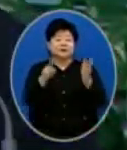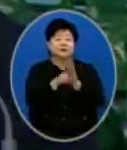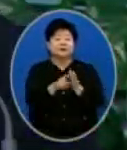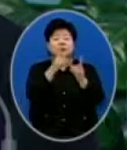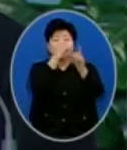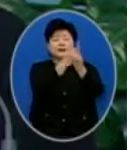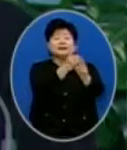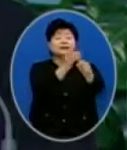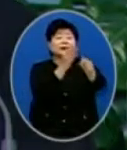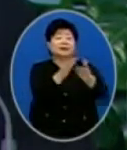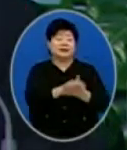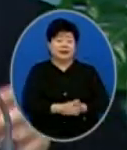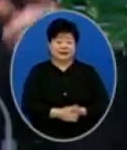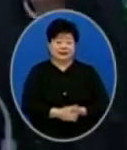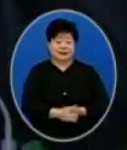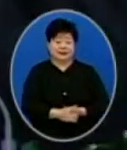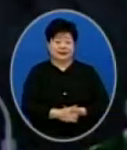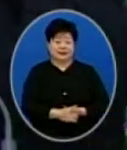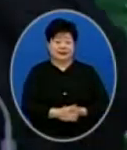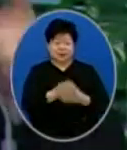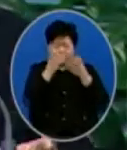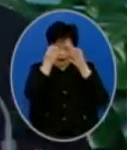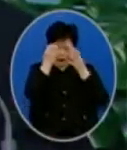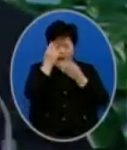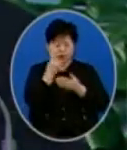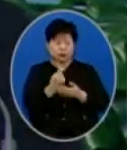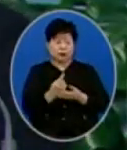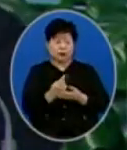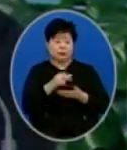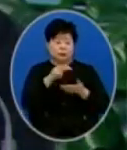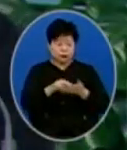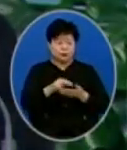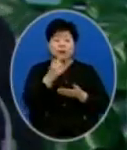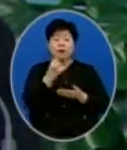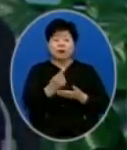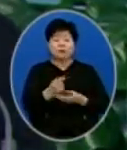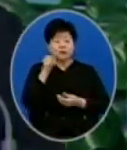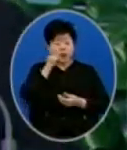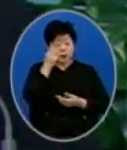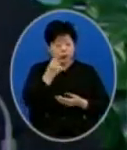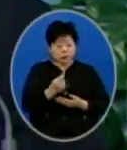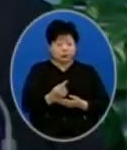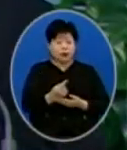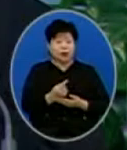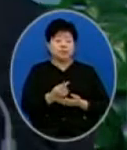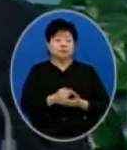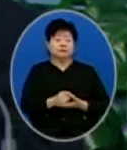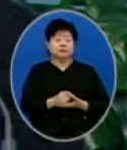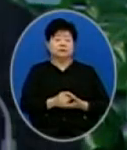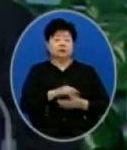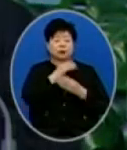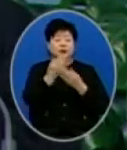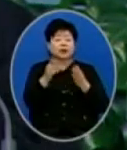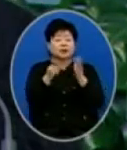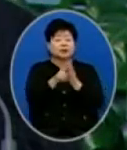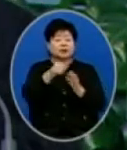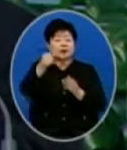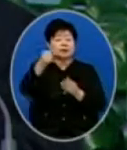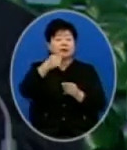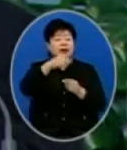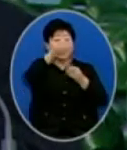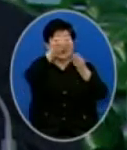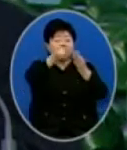믿음으로 이어내시기를 바랍니다 어떤 고난이라고 와도 문제가 다가와도 어림이 다가와도 절대 긍정의 믿음을 갖고